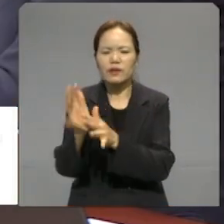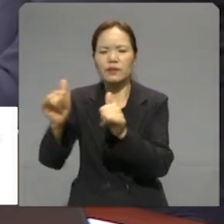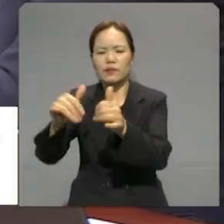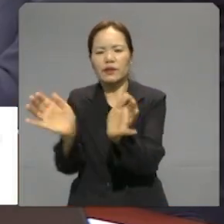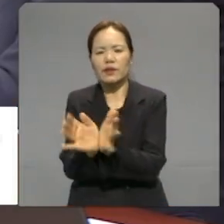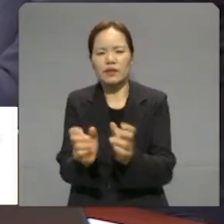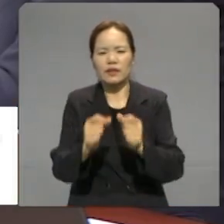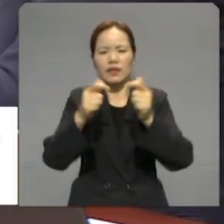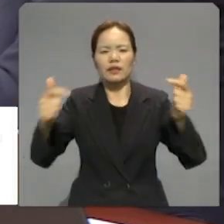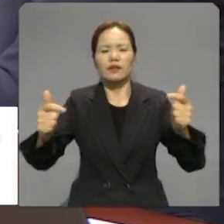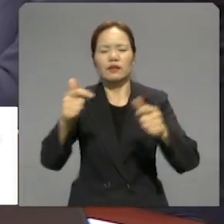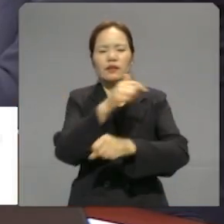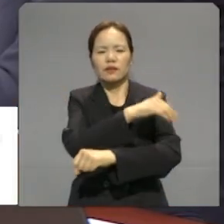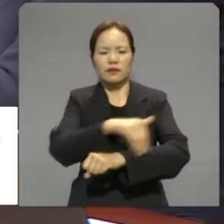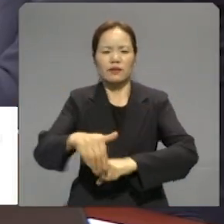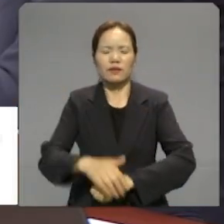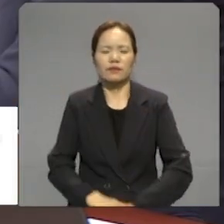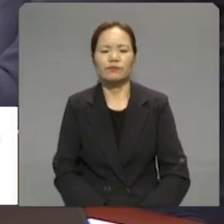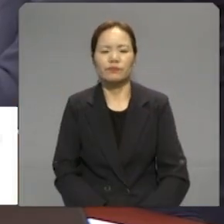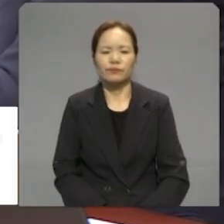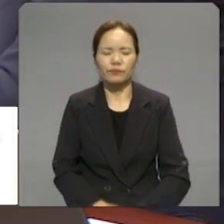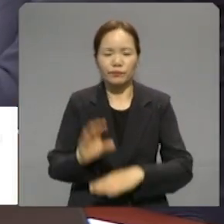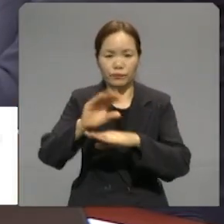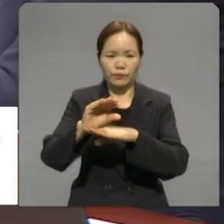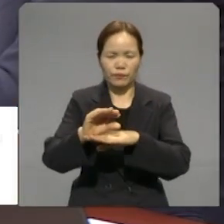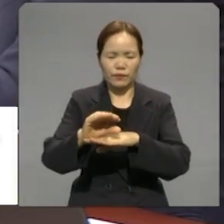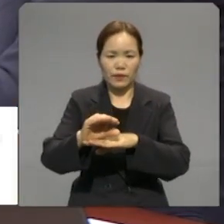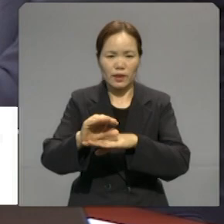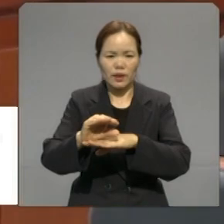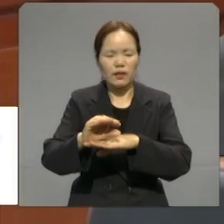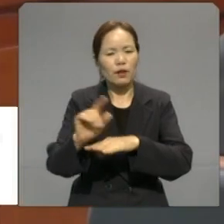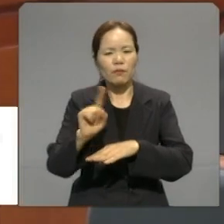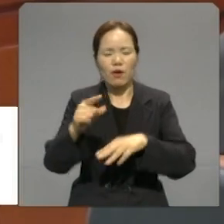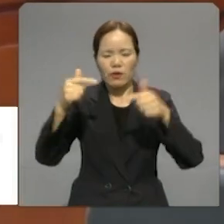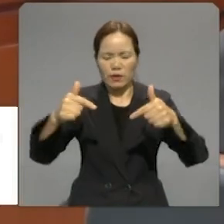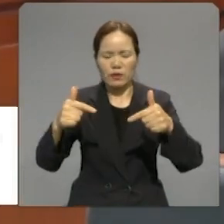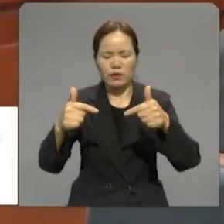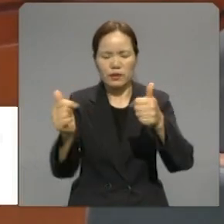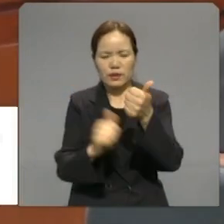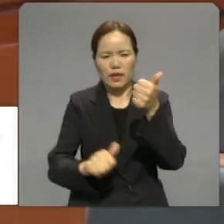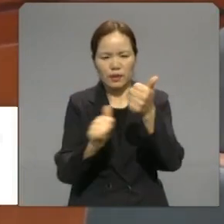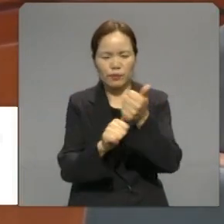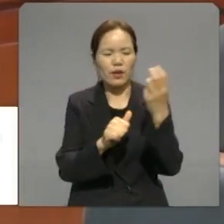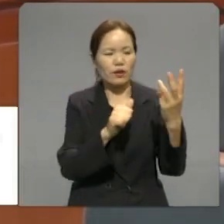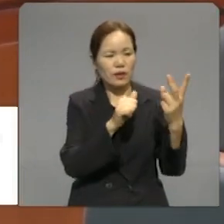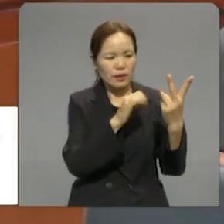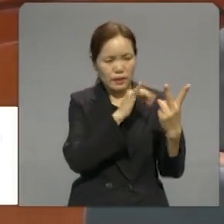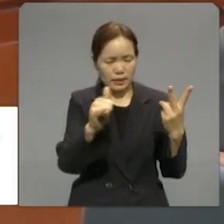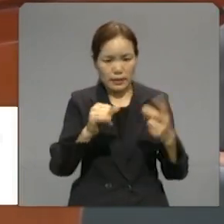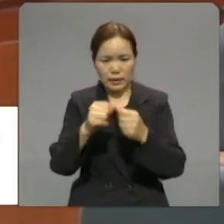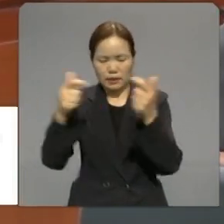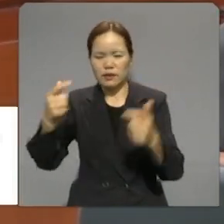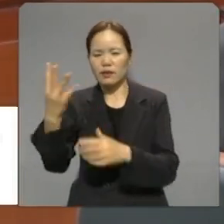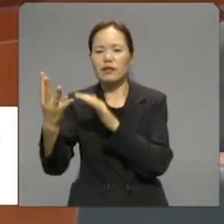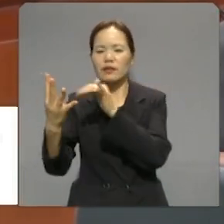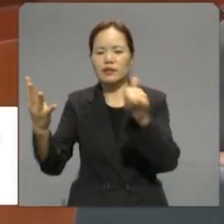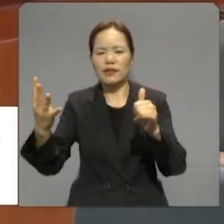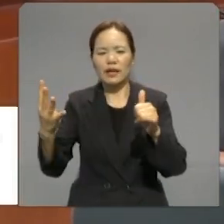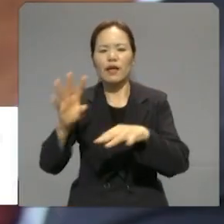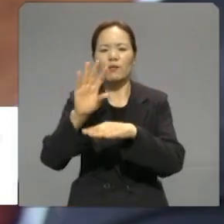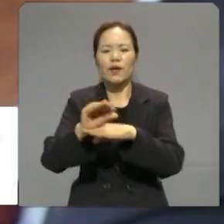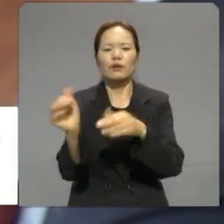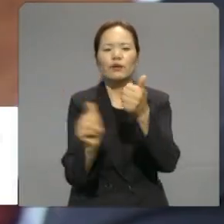담고 있습니다. 방통위 의결 정족수를 현행 상임위원 2인에서 4인으로 늘리는 내용의 방통위